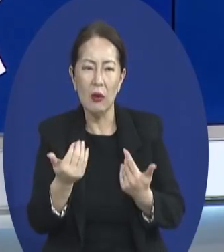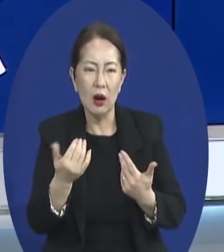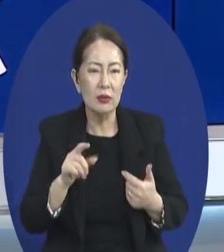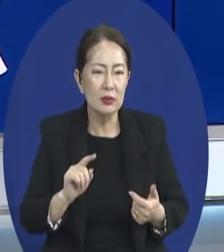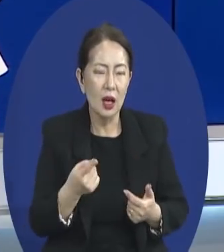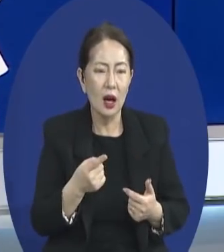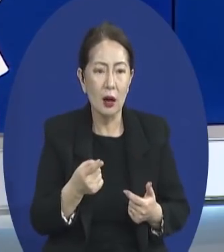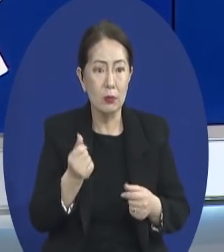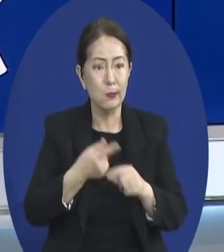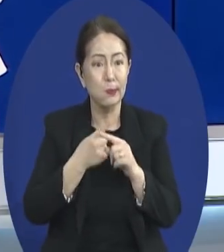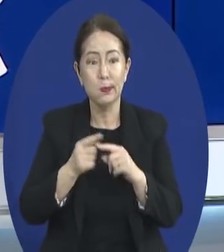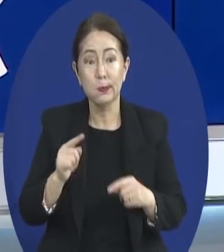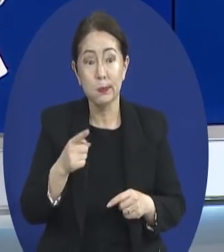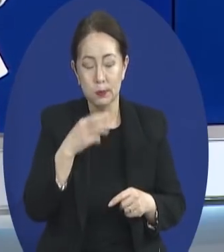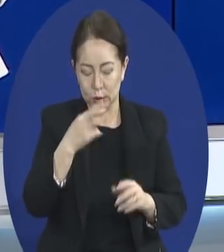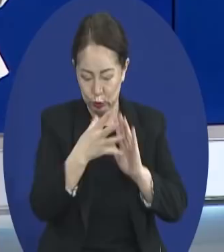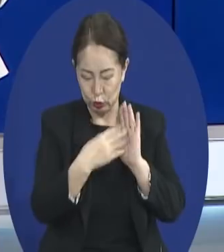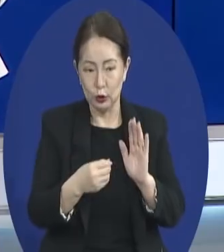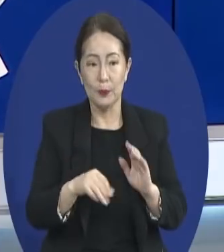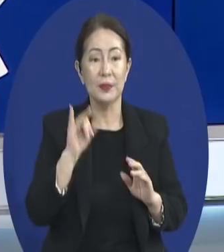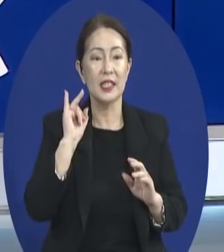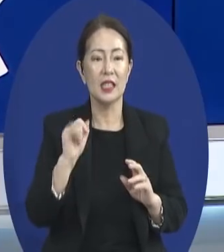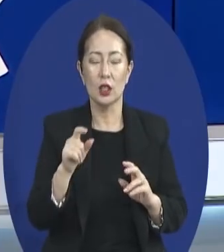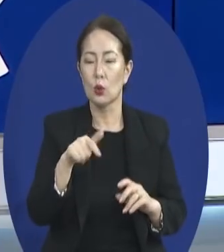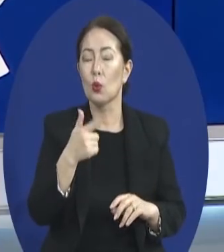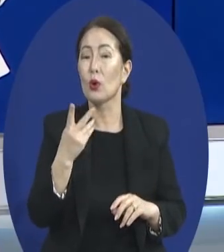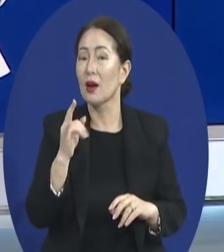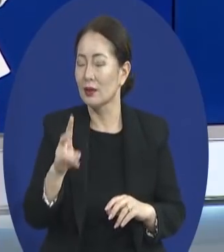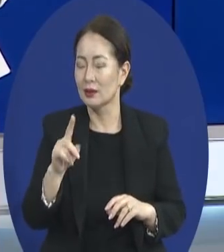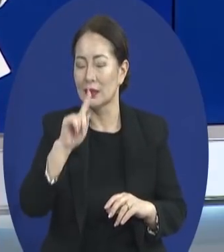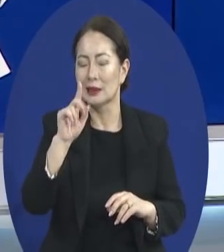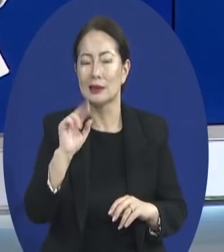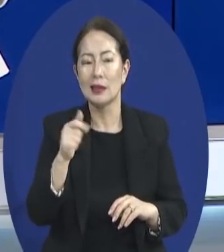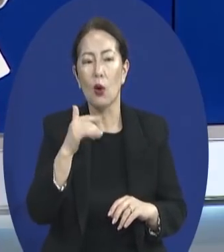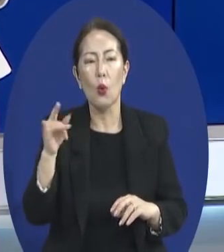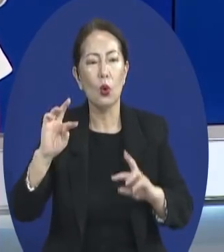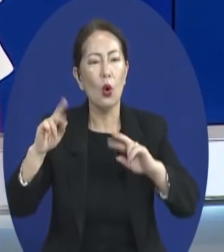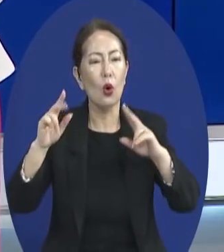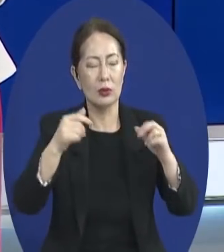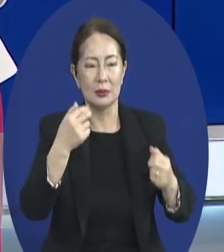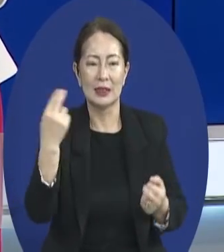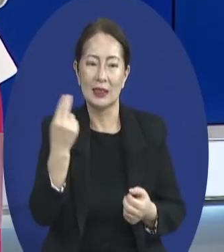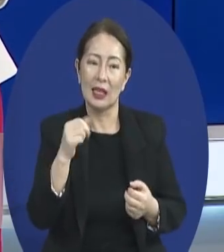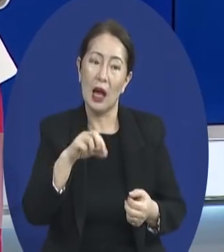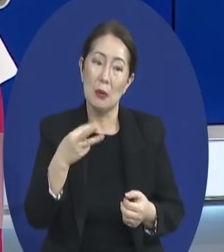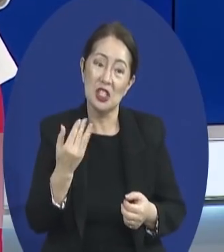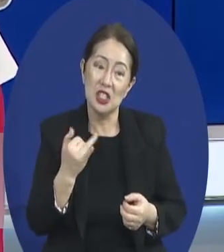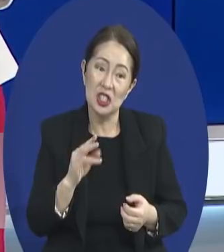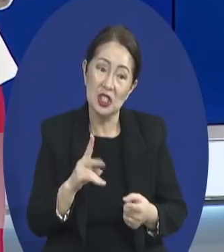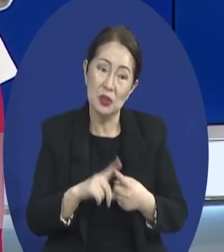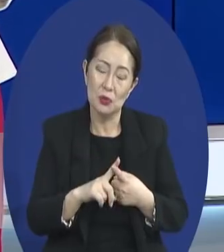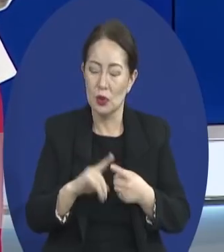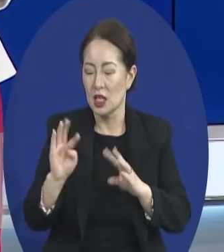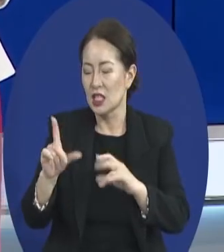зүйл нөлөөсөн гэж үздэг. За үүнд бол их гүрнүүдийн дэлхийн цаг уурын өөрчлөлтөд тэмцэх бодлогод хэрэгжүүлж, цахилгаан автомашин үйлдвэрлэл болон сэргээх